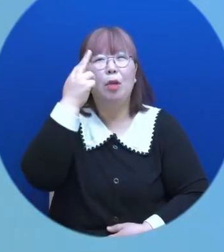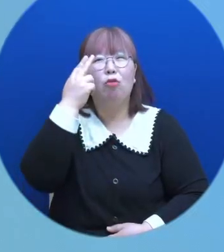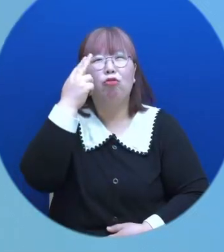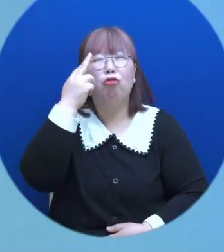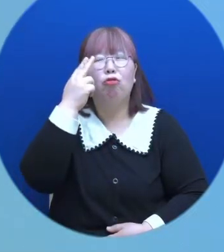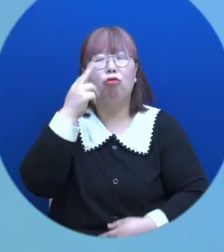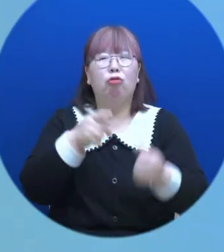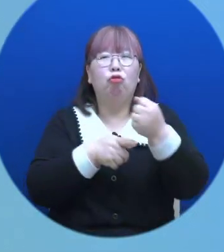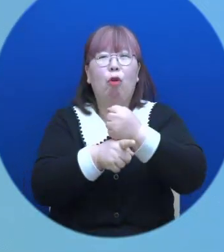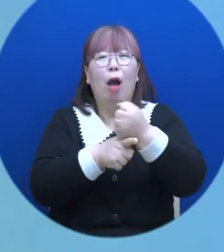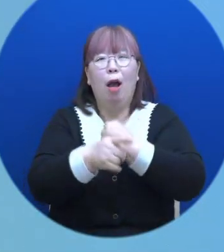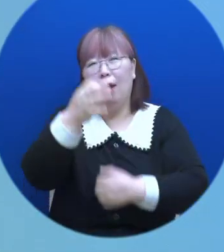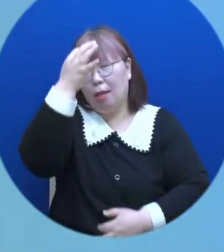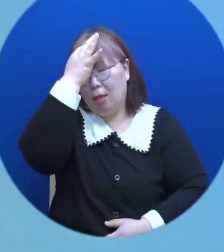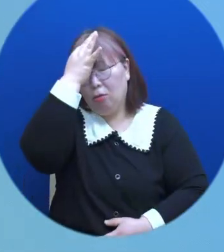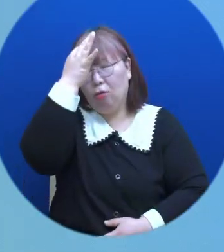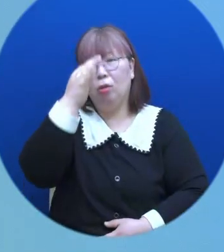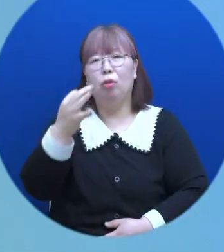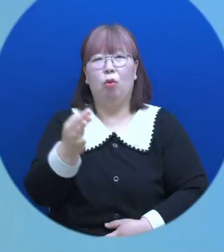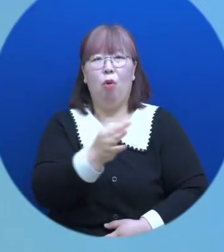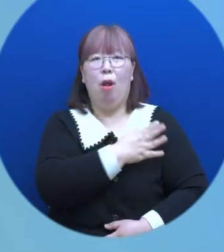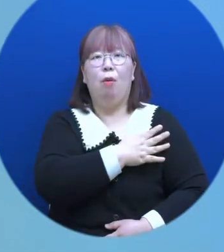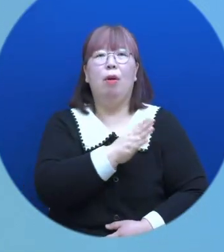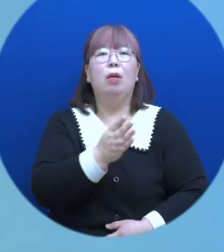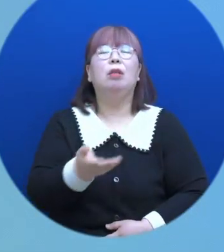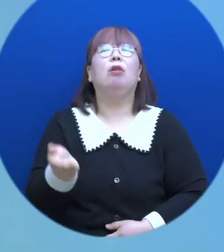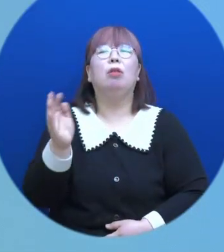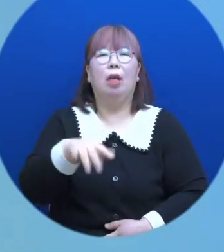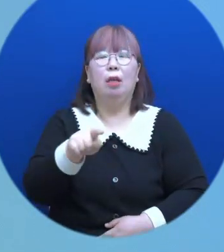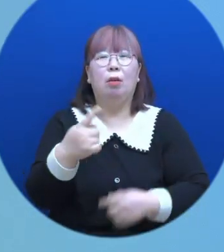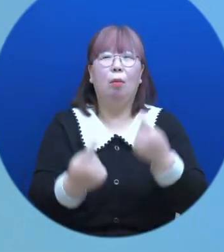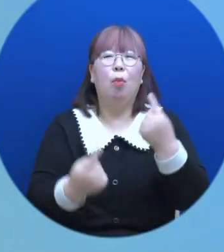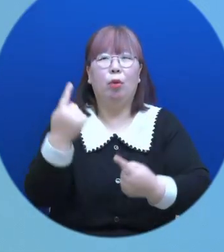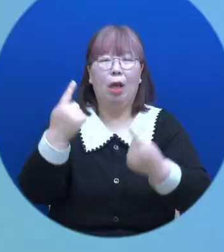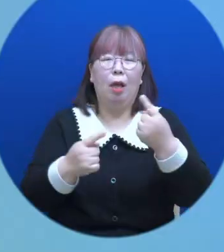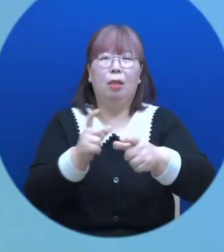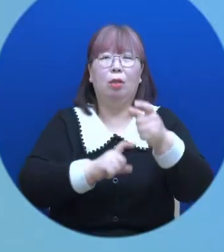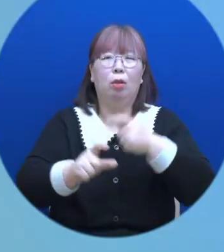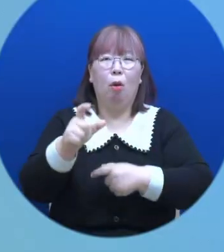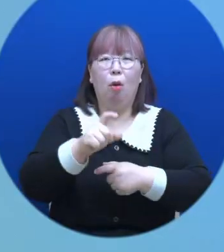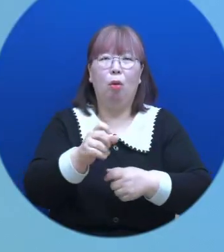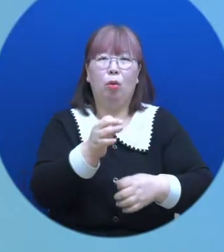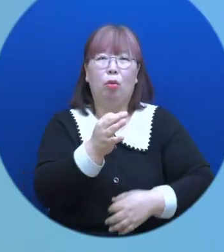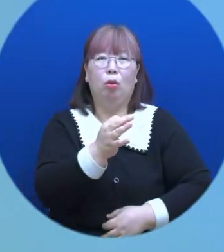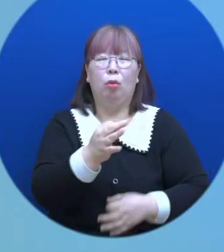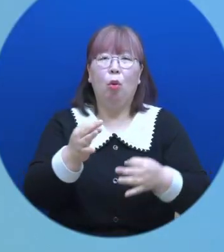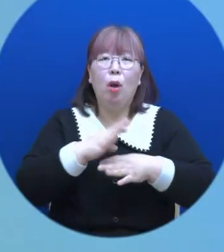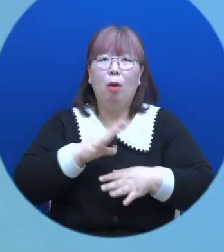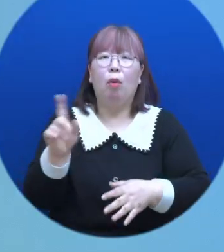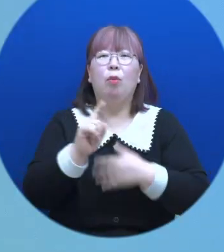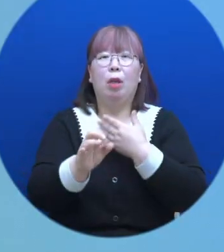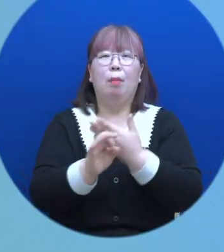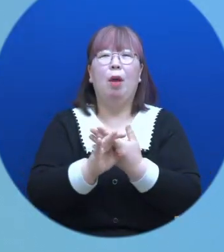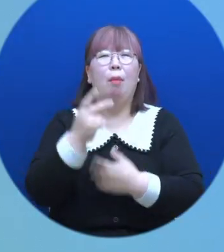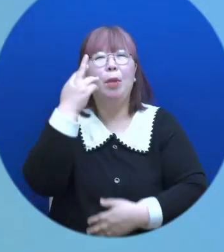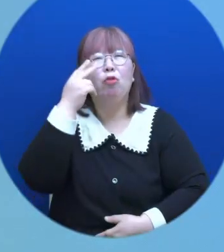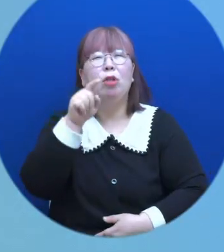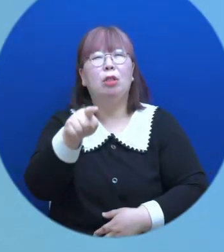탁월하죠. 그런데 저는 그보다도 미국이 한 생명을 저렇게 존중히